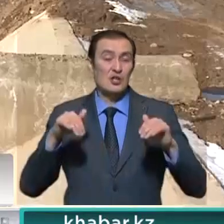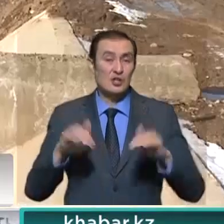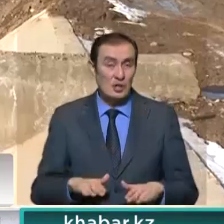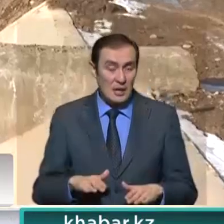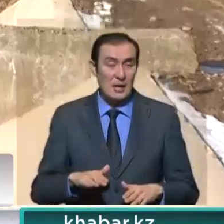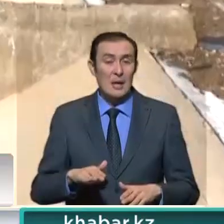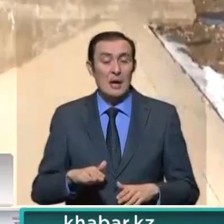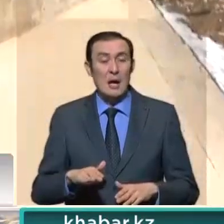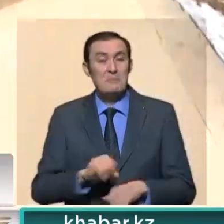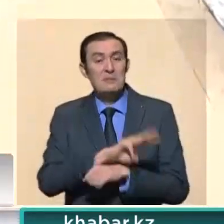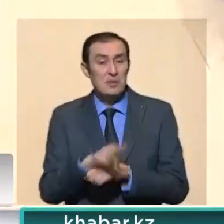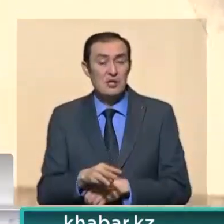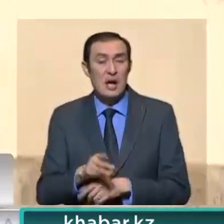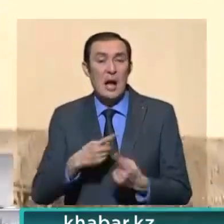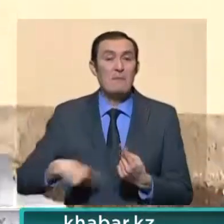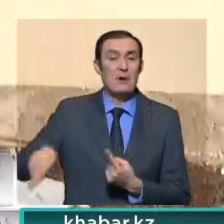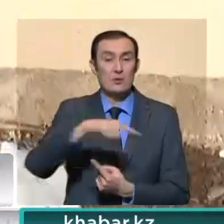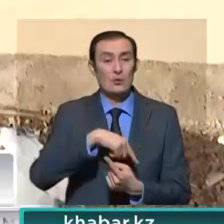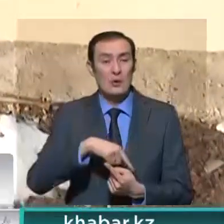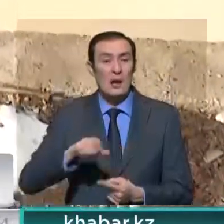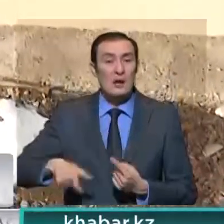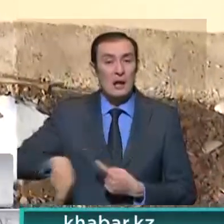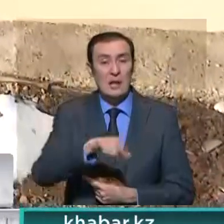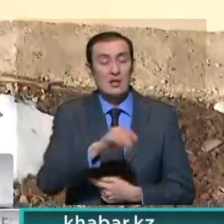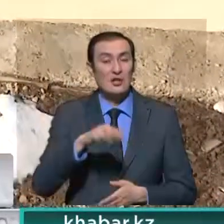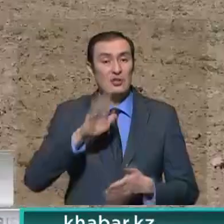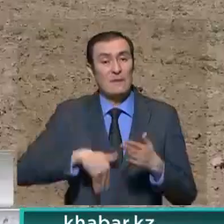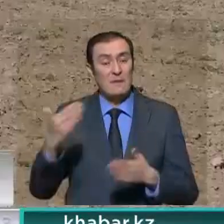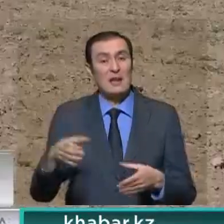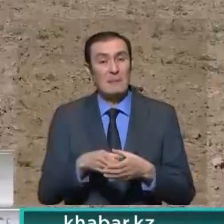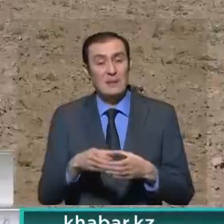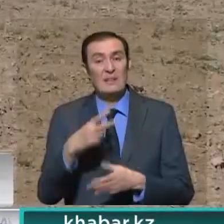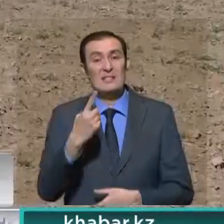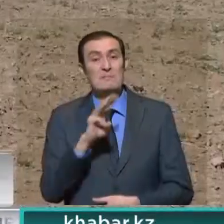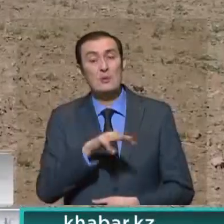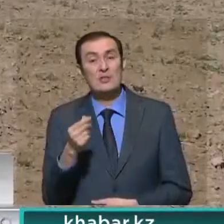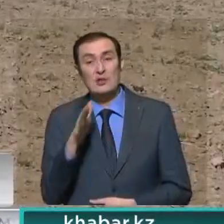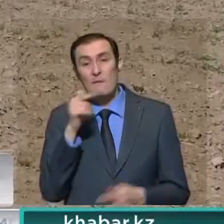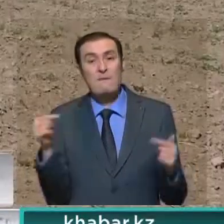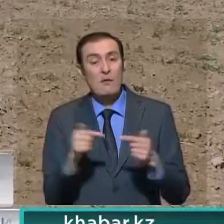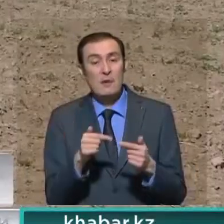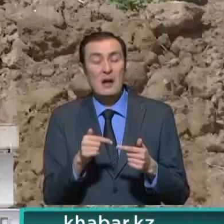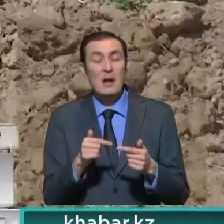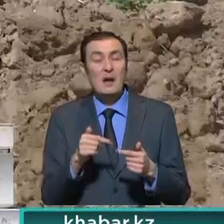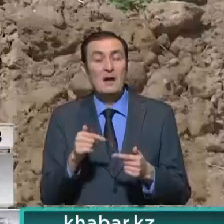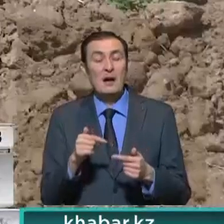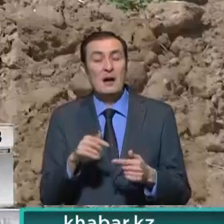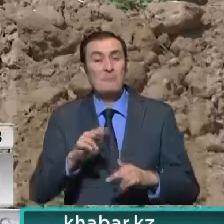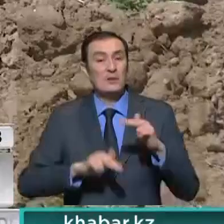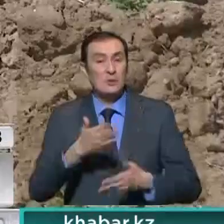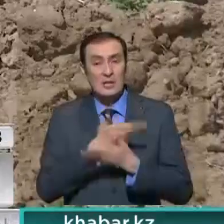решение подвести обводной канала подрядчиков оштрафовали на 21 миллион тенге за несвоевременную сдачу объекта